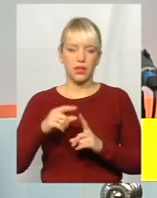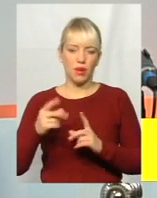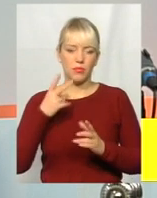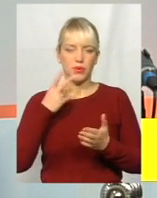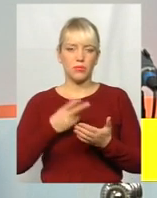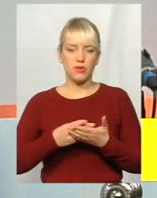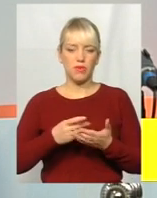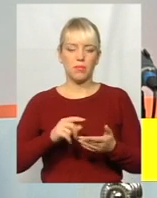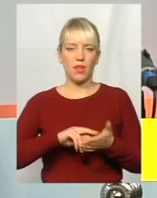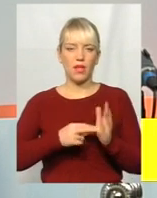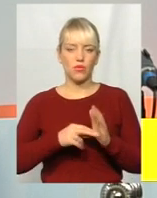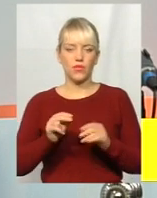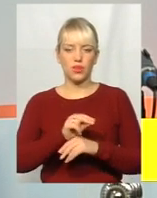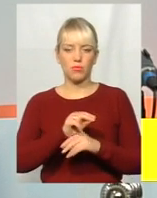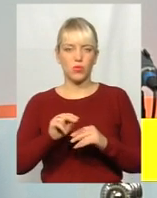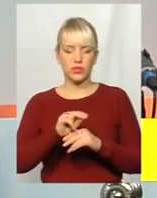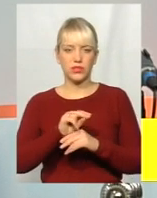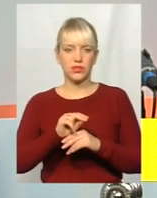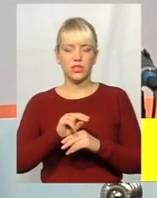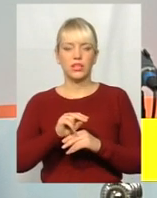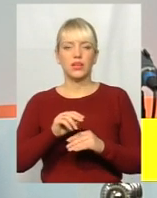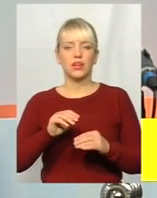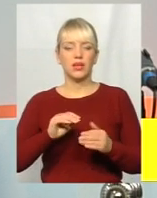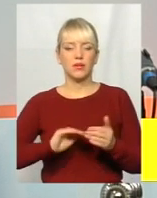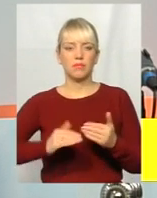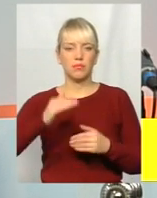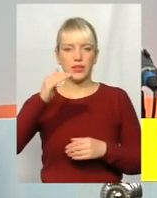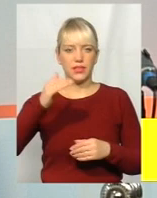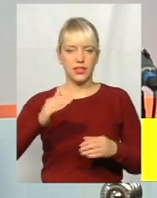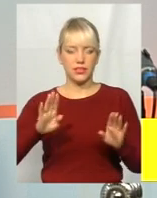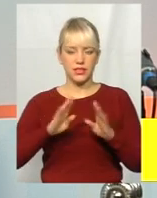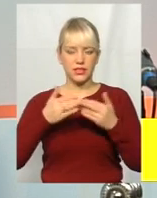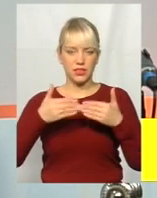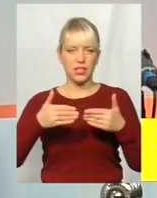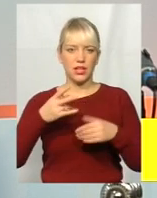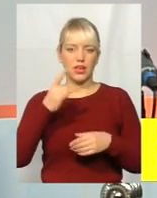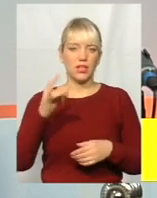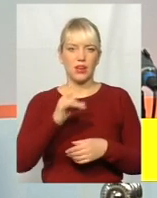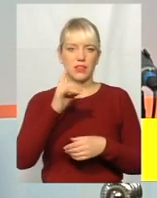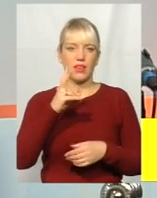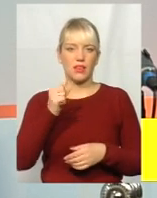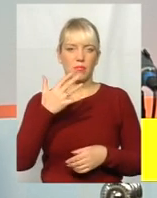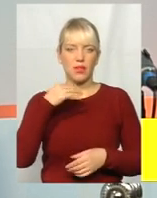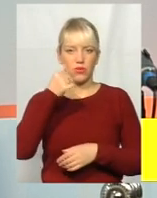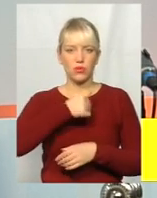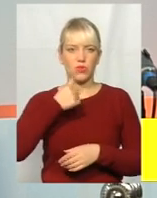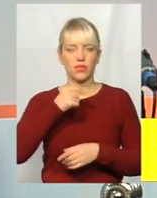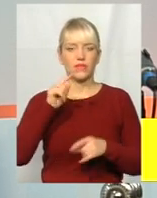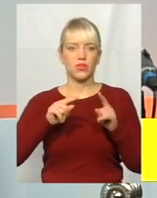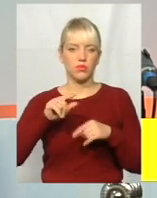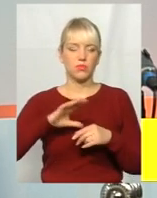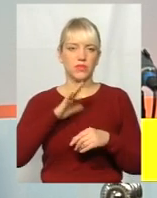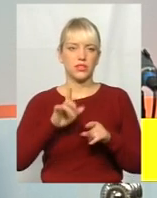плановий ремонт під'їздів один раз на 5 років. Один раз на 5 років. Іноді бувають